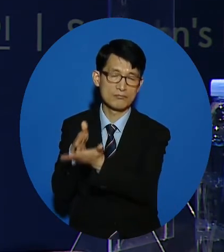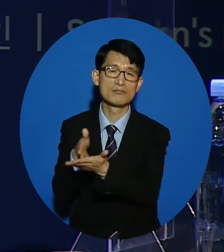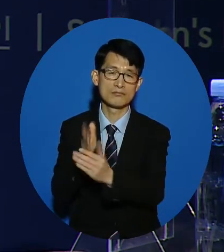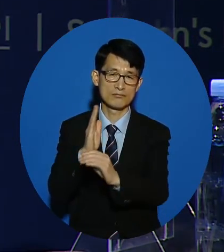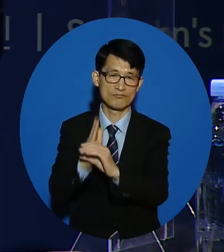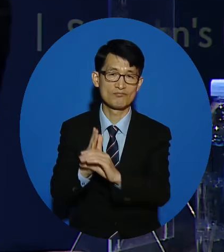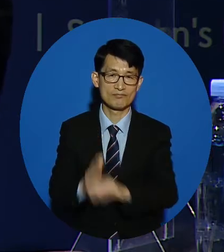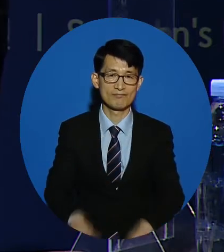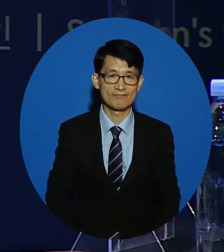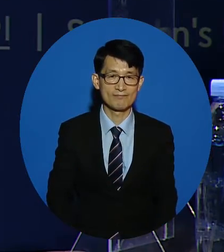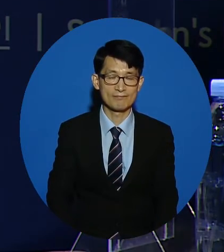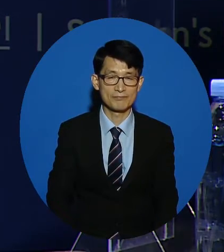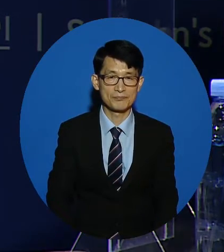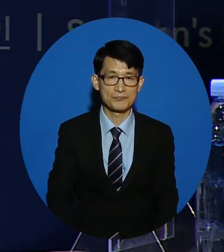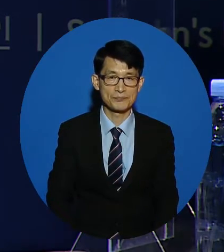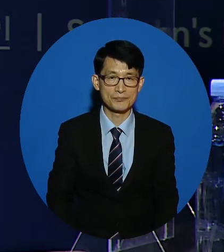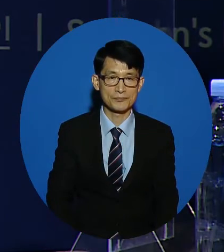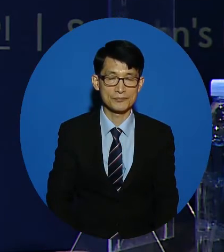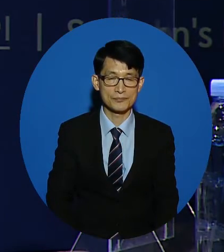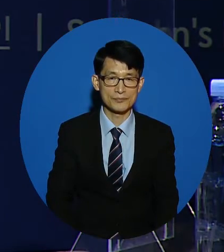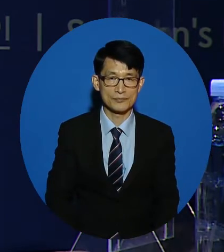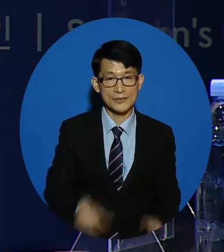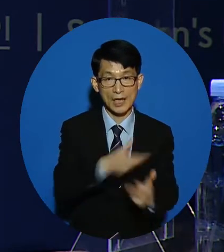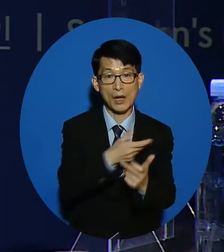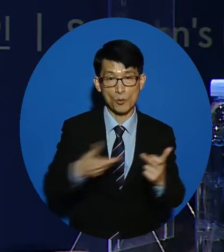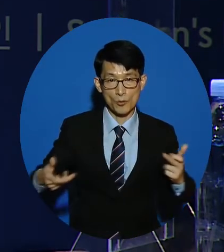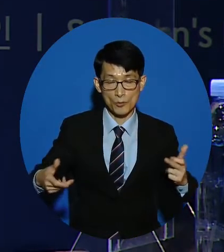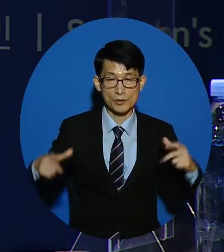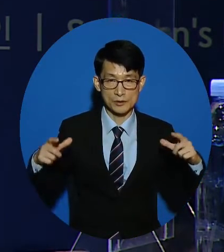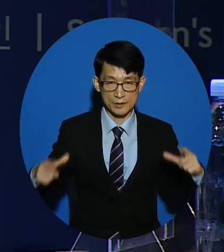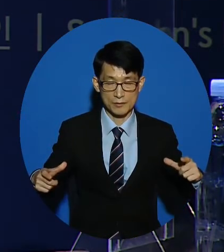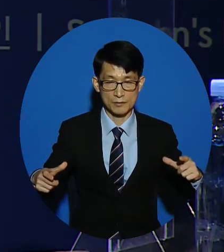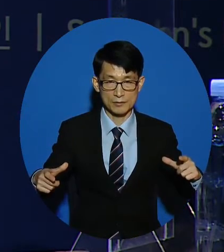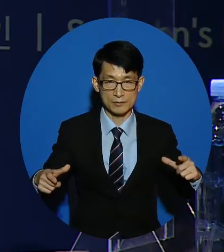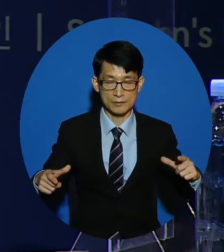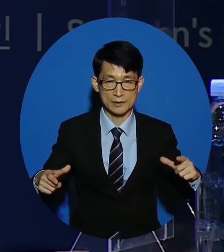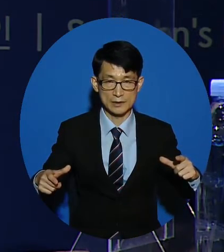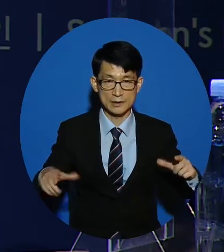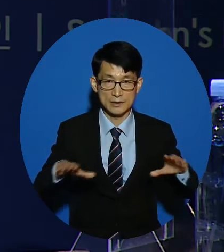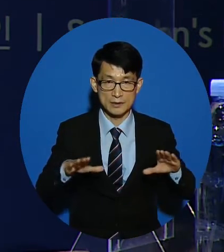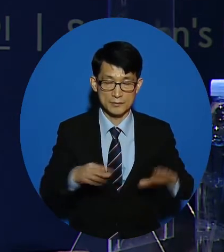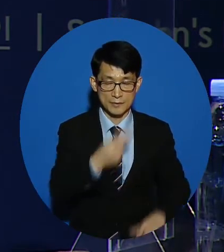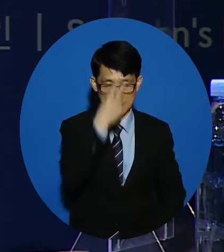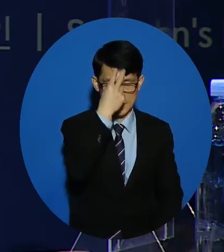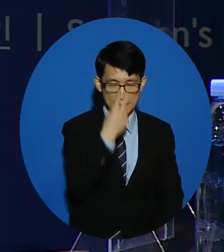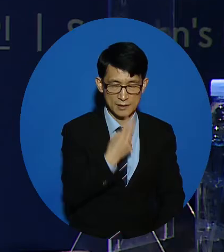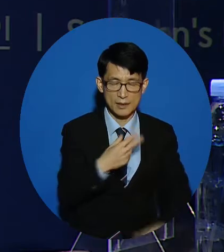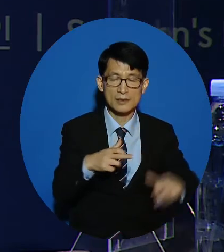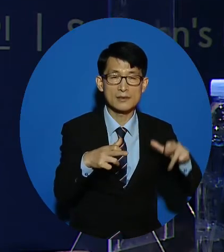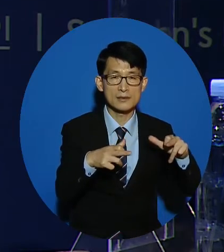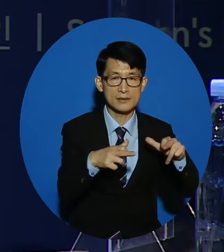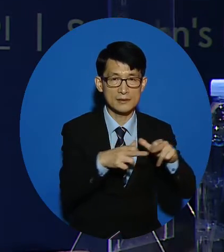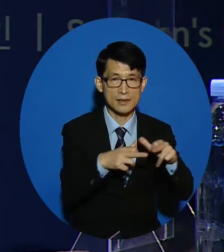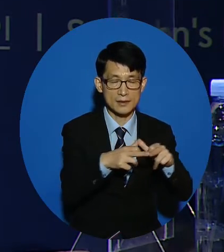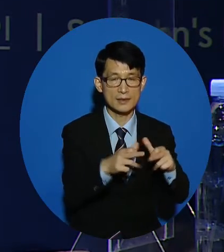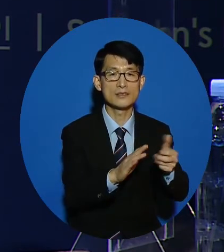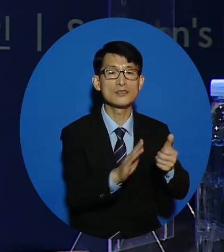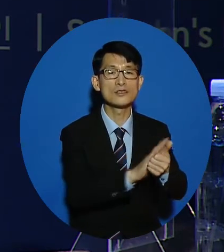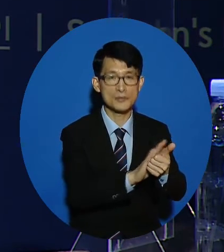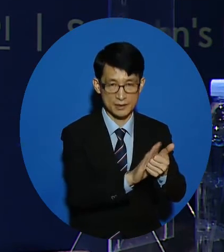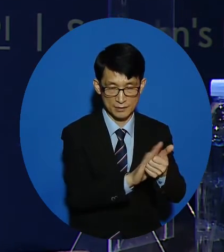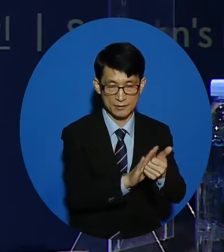하니만큼 우리 강원도에도 이제는 반드시 우리 시각장애인